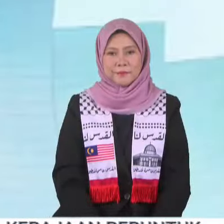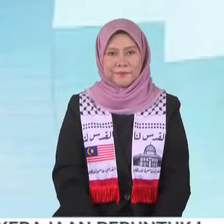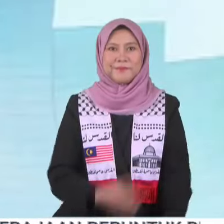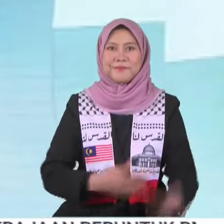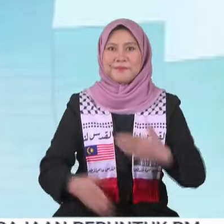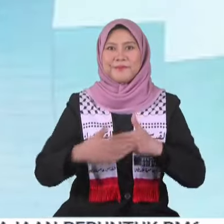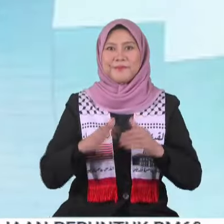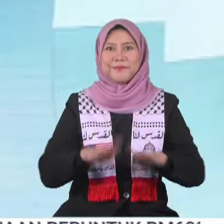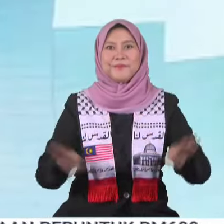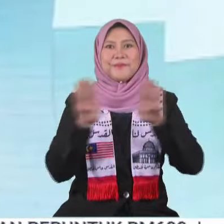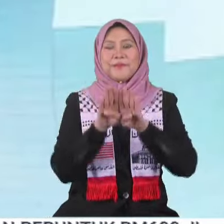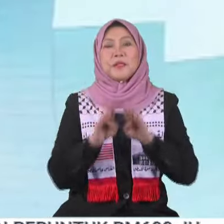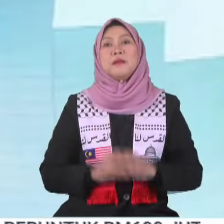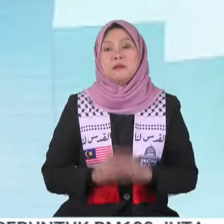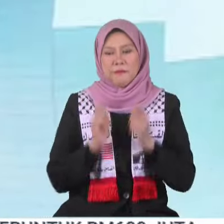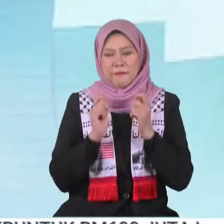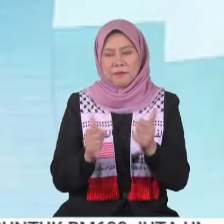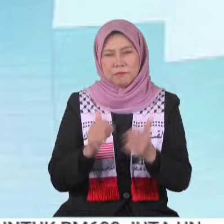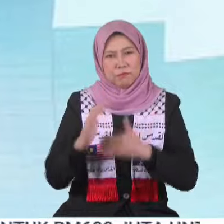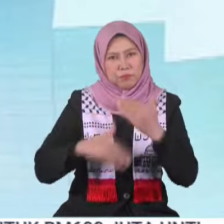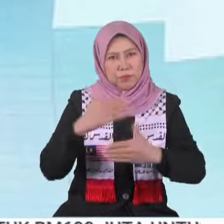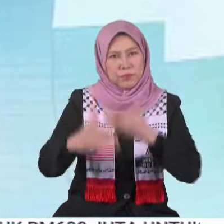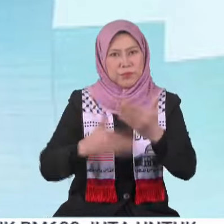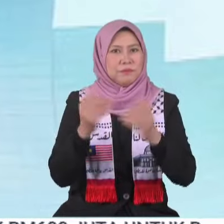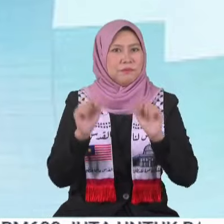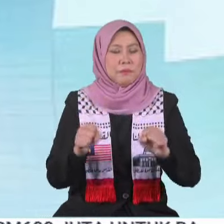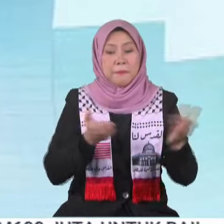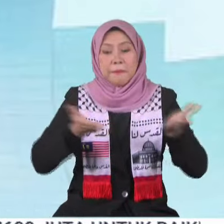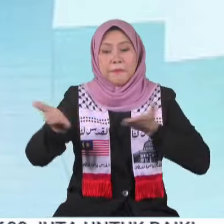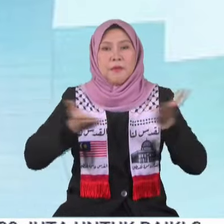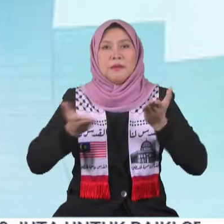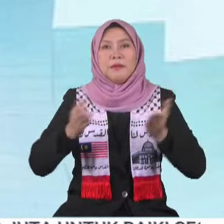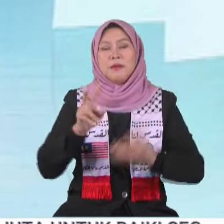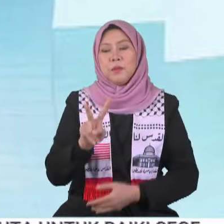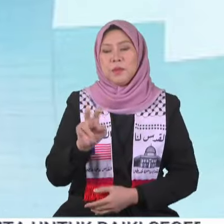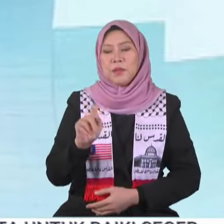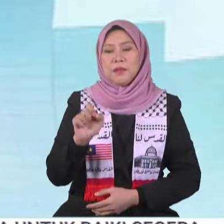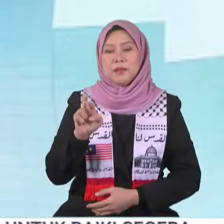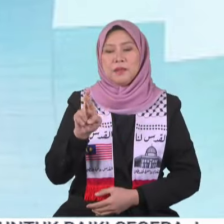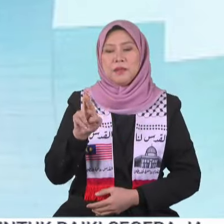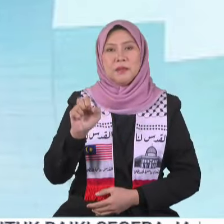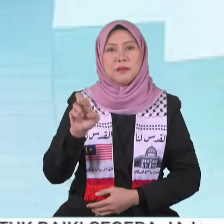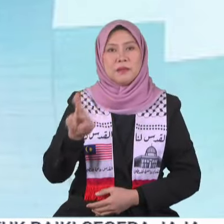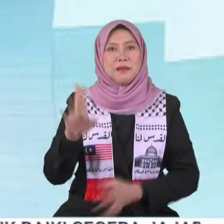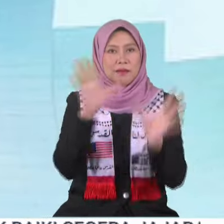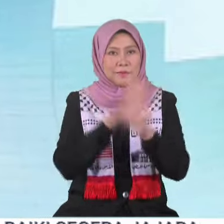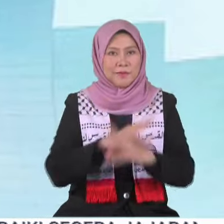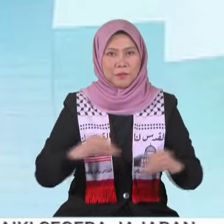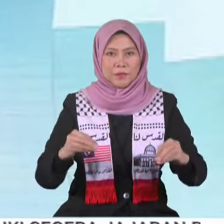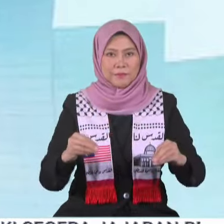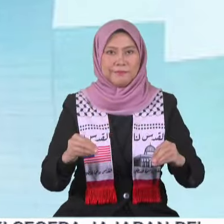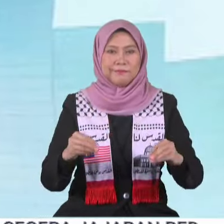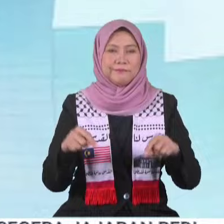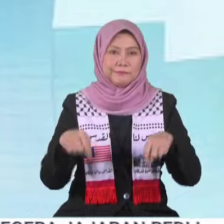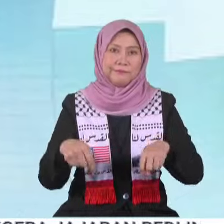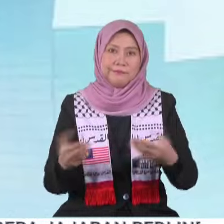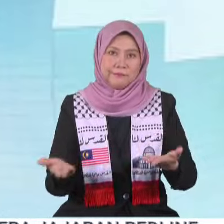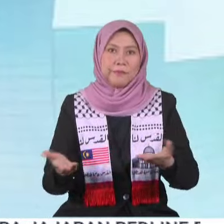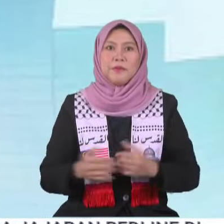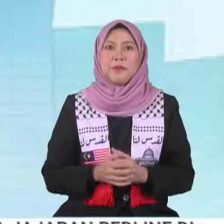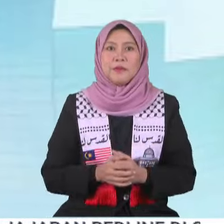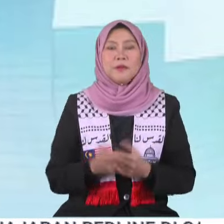Baik, kembali dalam berita wilayah. Percepatkan kapasiti dan keupayaan perkhidmatan veterinar di Sarawak. Itu antara fokus Sarawak hari ini.